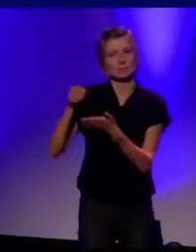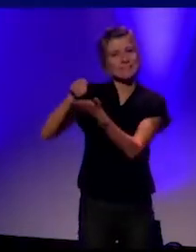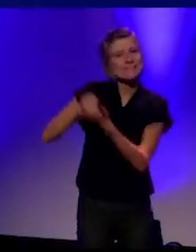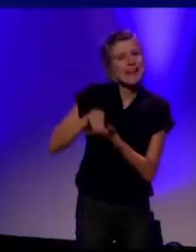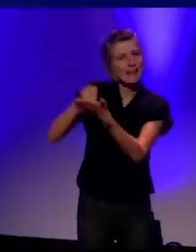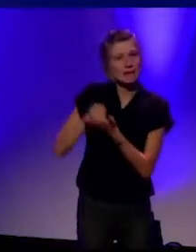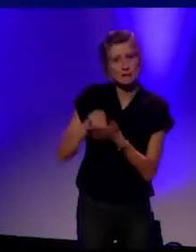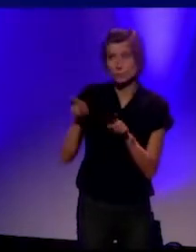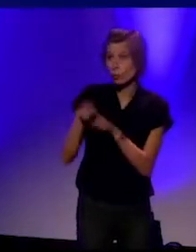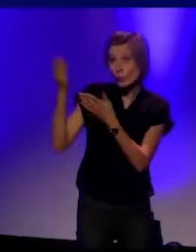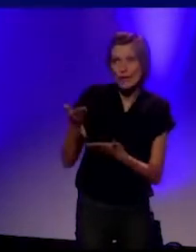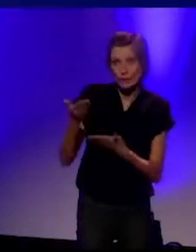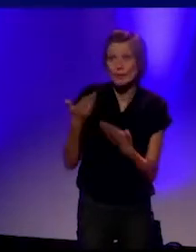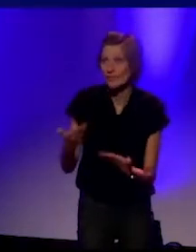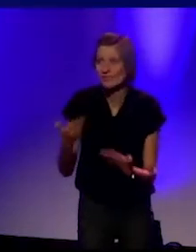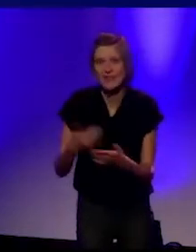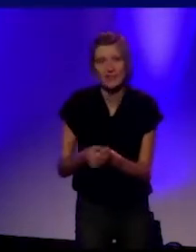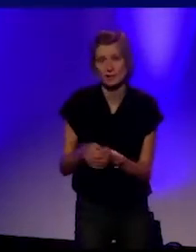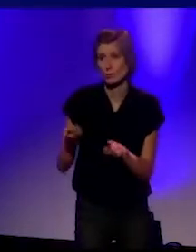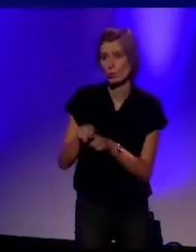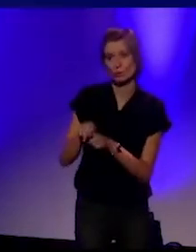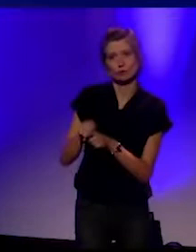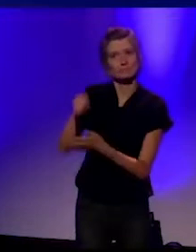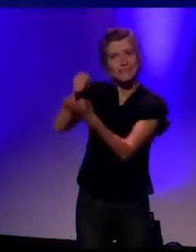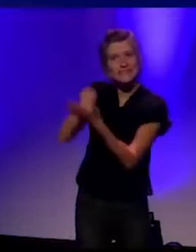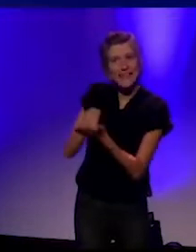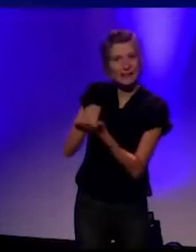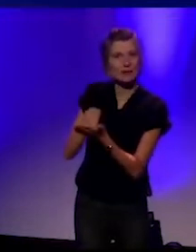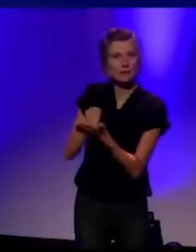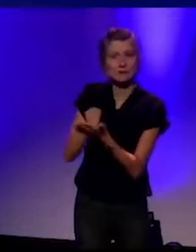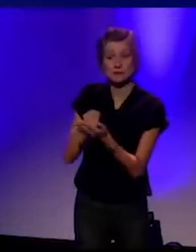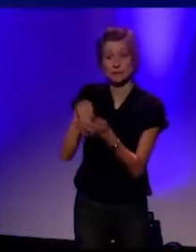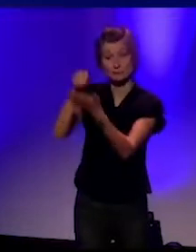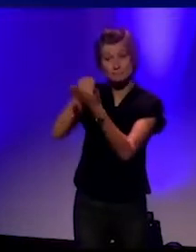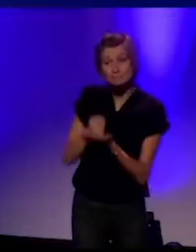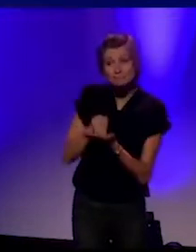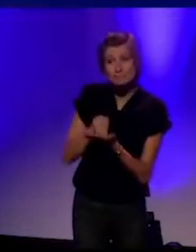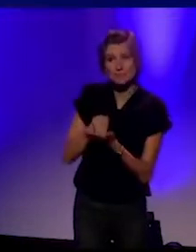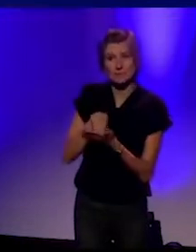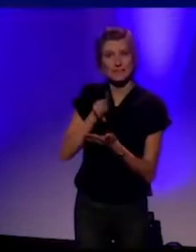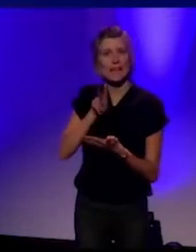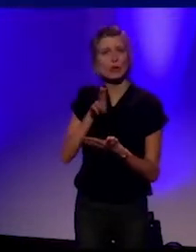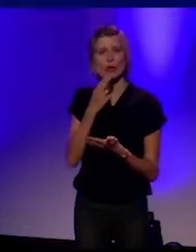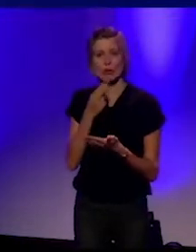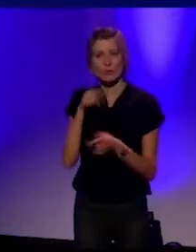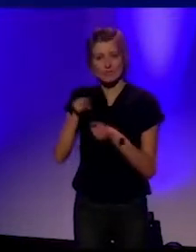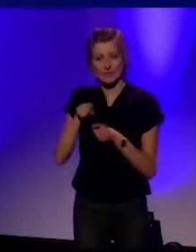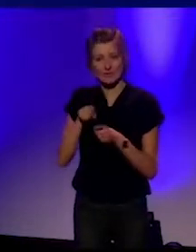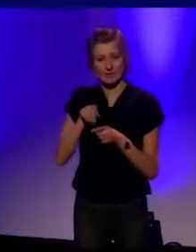opening. Ook onze schenkers begrijpen bijzonder goed dat schenken aan de KU Leuven betekent schenken aan excellent